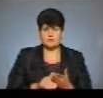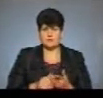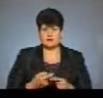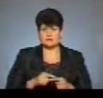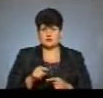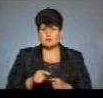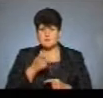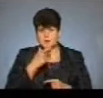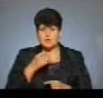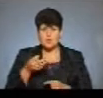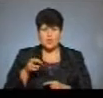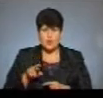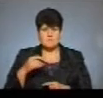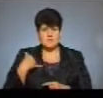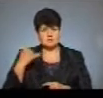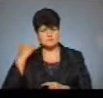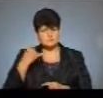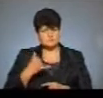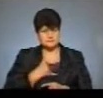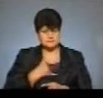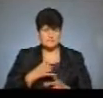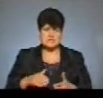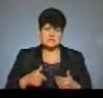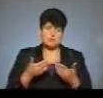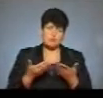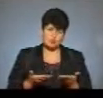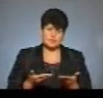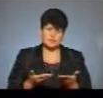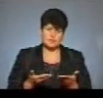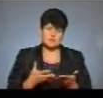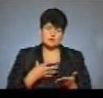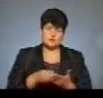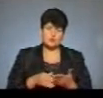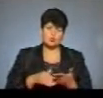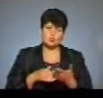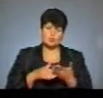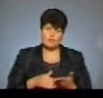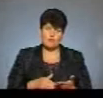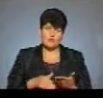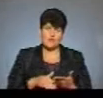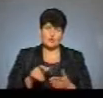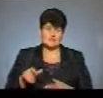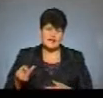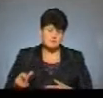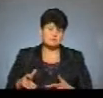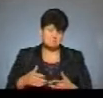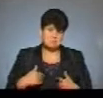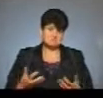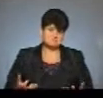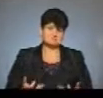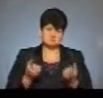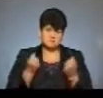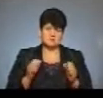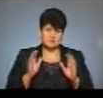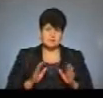мені пані Оля зателефонувала і запропонувала свою допомогу в волонтерстві. Ми підтримали. До